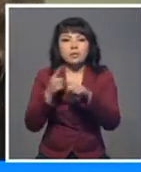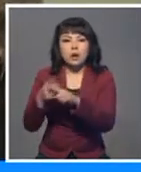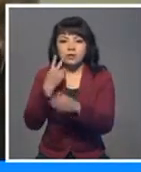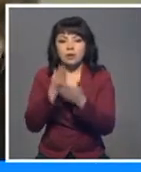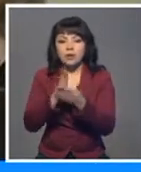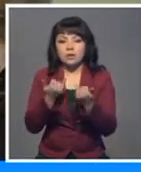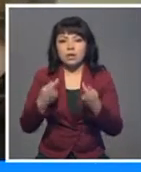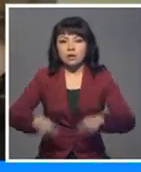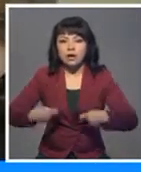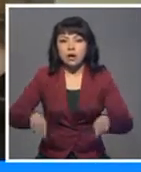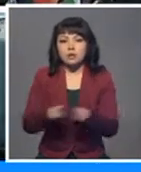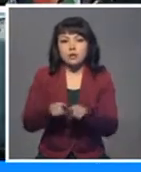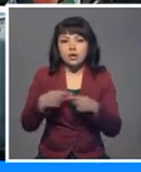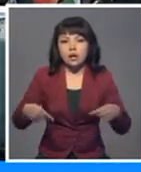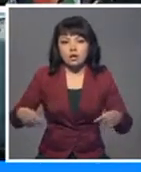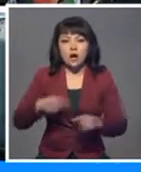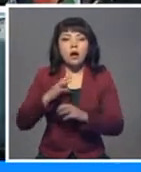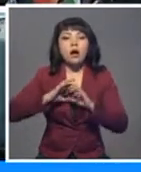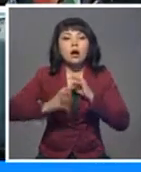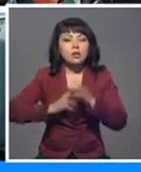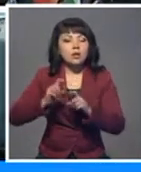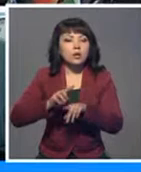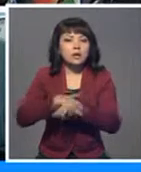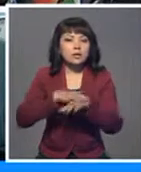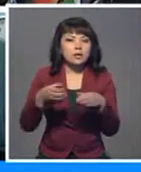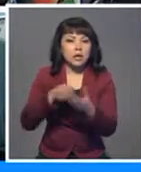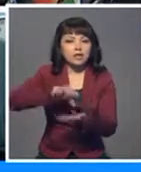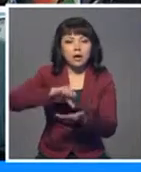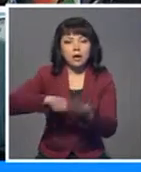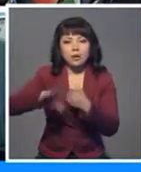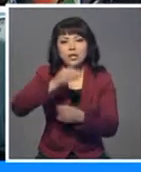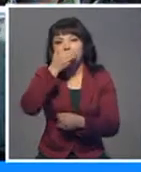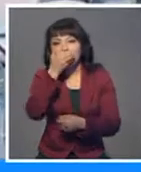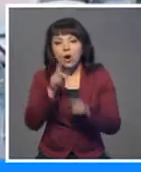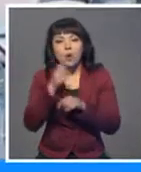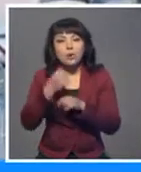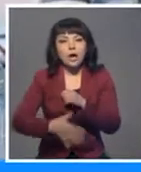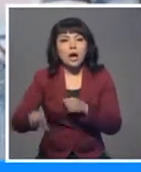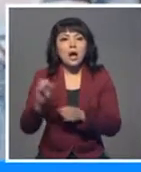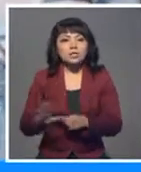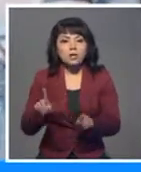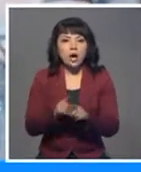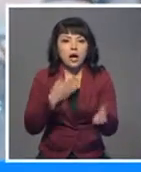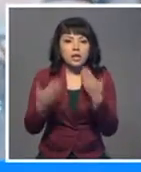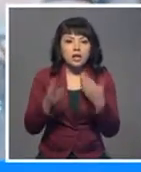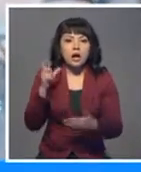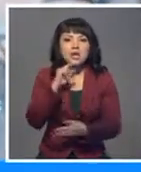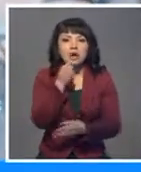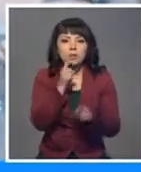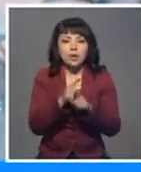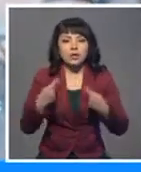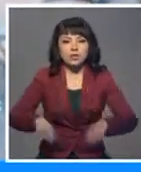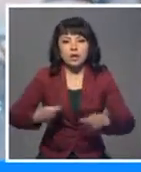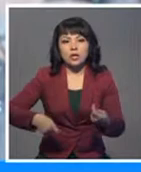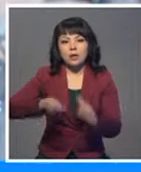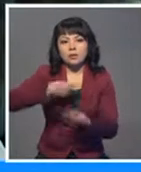Сондай-ақ әлемдік нарыққа шығуда халықаралық тәжірибелерге сүйене отырып, осы арқылы Ауғанстан мен Орта Азия елдері арасындағы экономикалық сауда